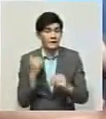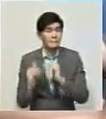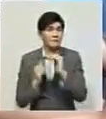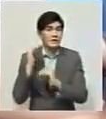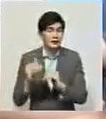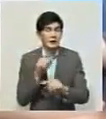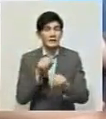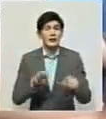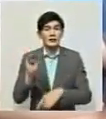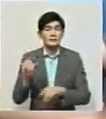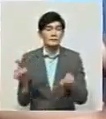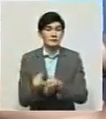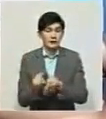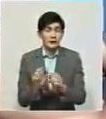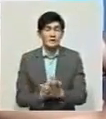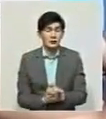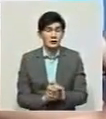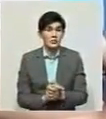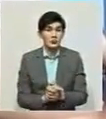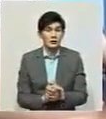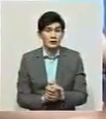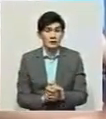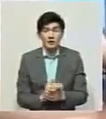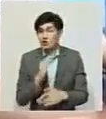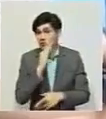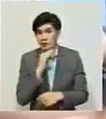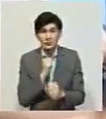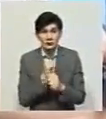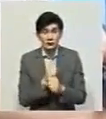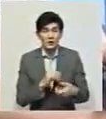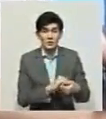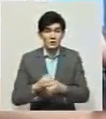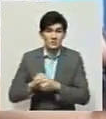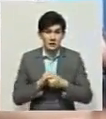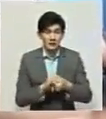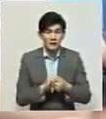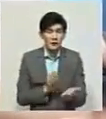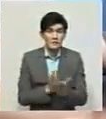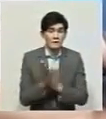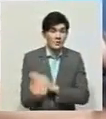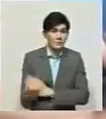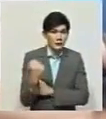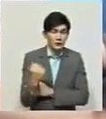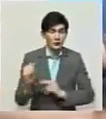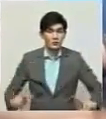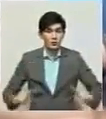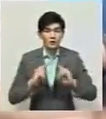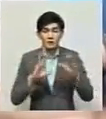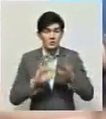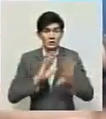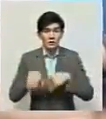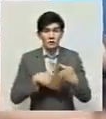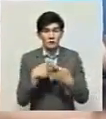าวขึ้นเป็น 40% เช่นกันเพราะฉะนั้นจะเห็นว่าถ้าเรามีการดำเนินการร่วมกันทั้งฝ่ายความมั่นคงในกระทรวงที่เกี่ยวข้